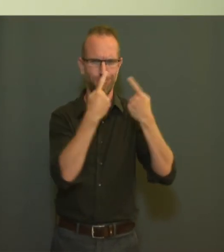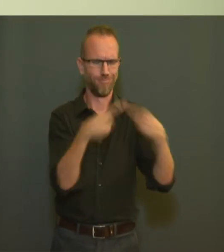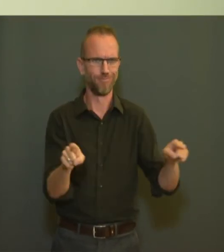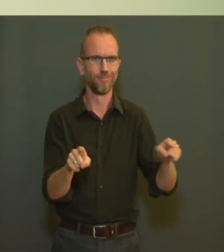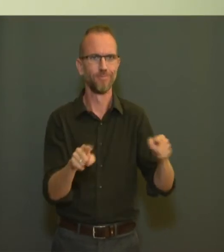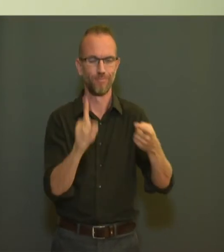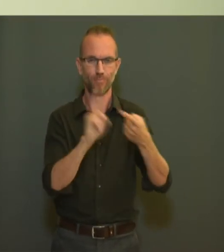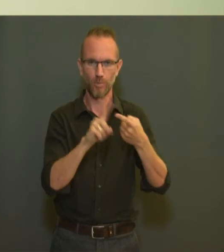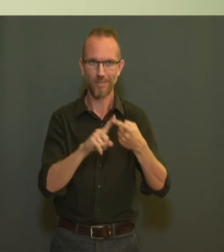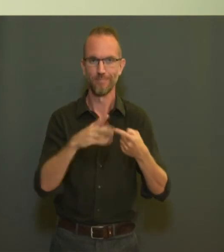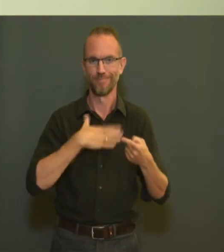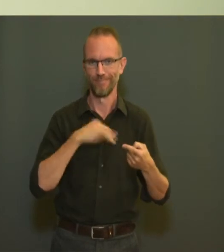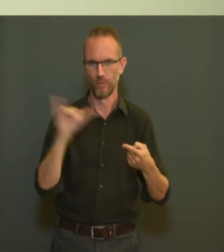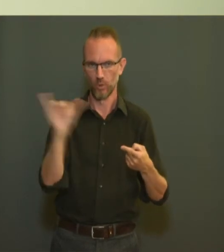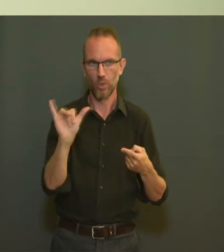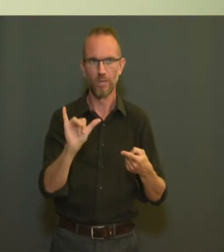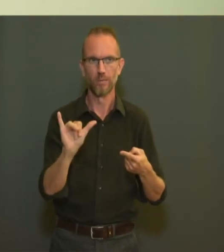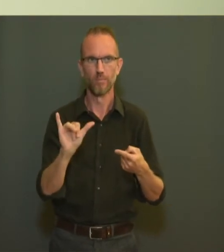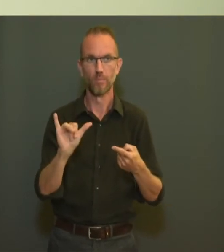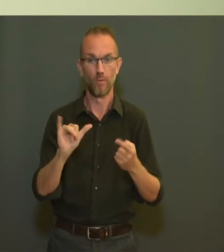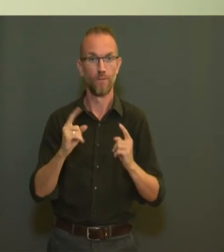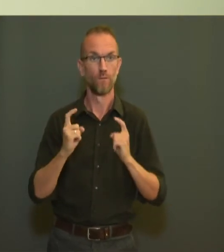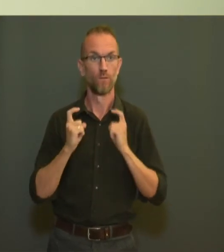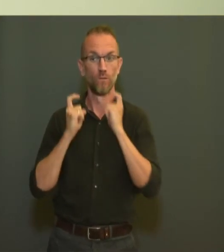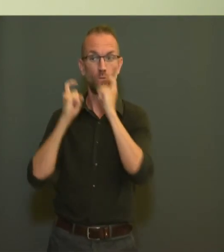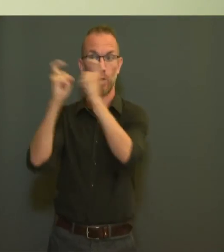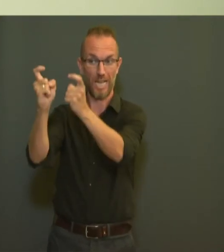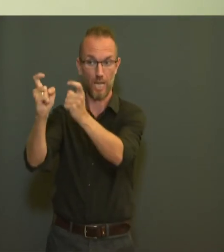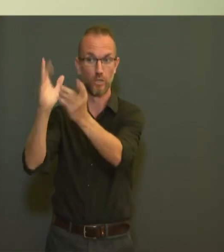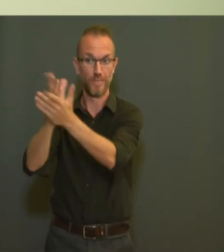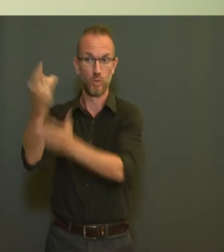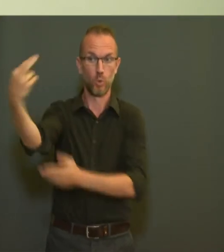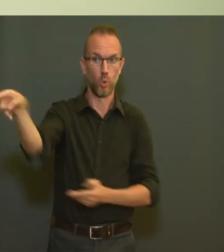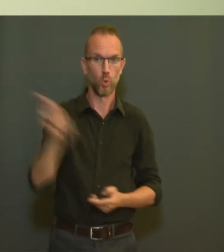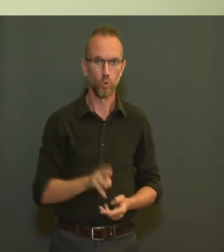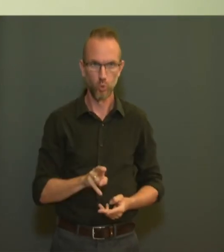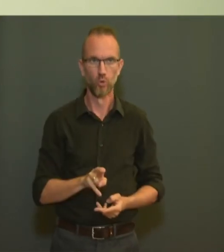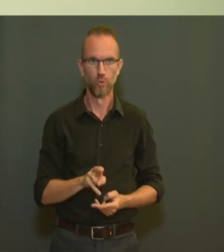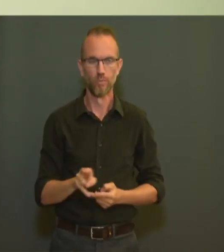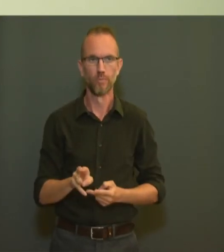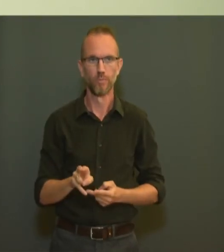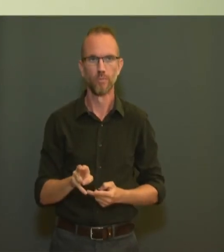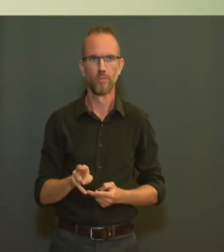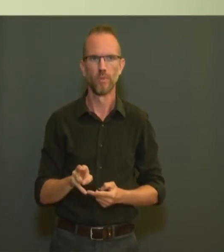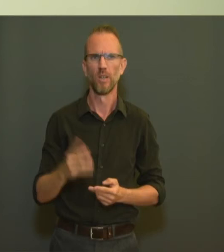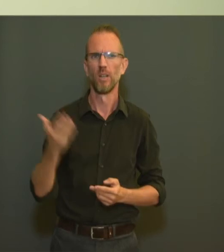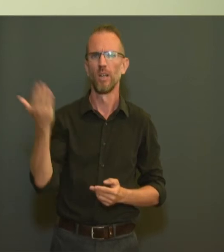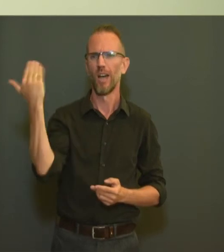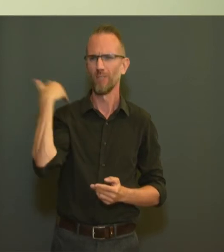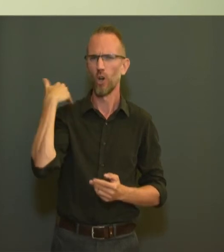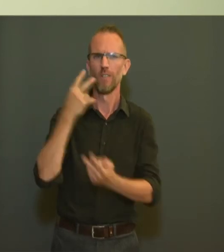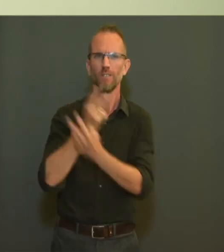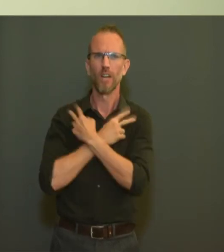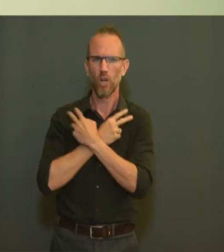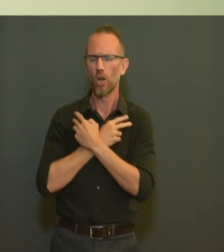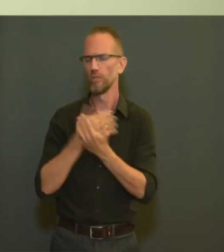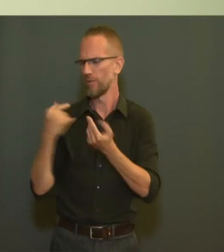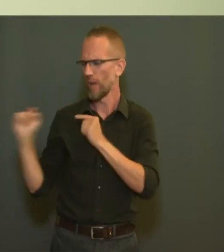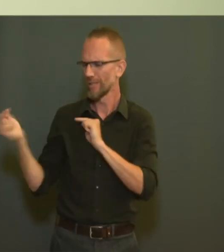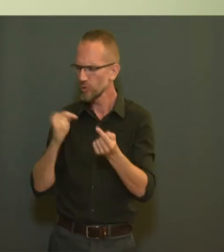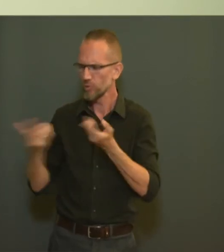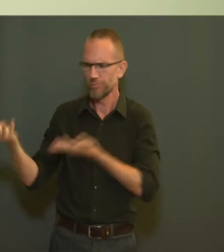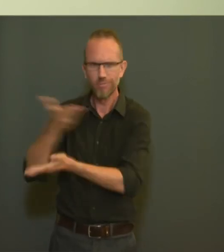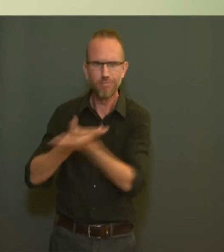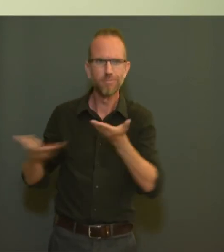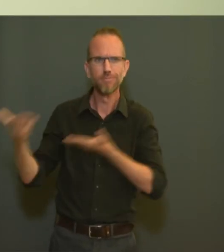être le retour de voyage. Il y a eu beaucoup de discussions sur les voyages avant les vacances. Il y a eu beaucoup de discussions sur les